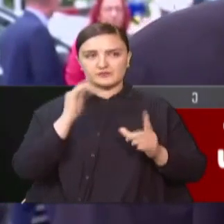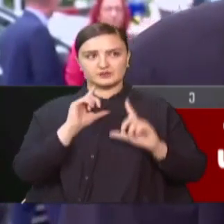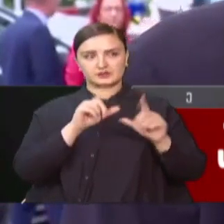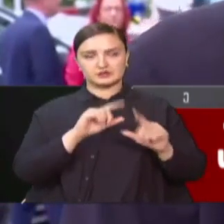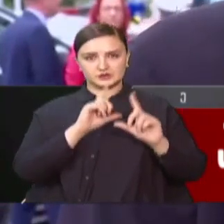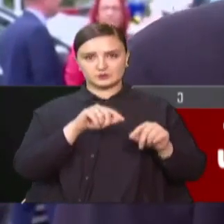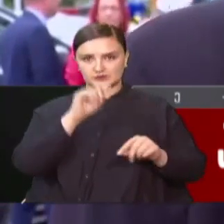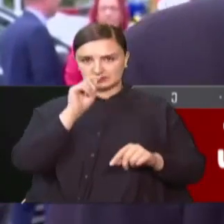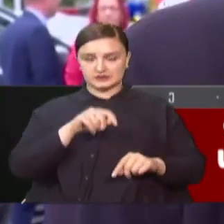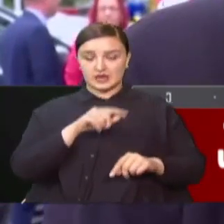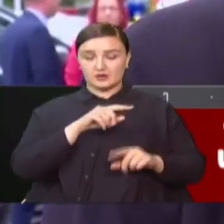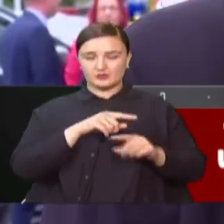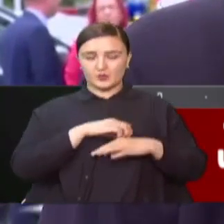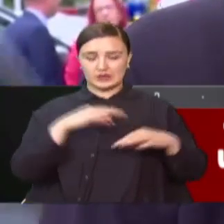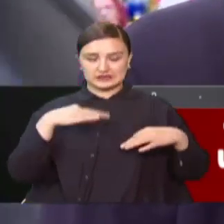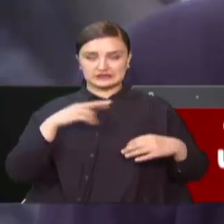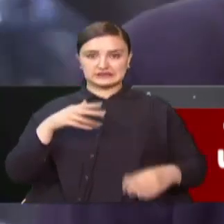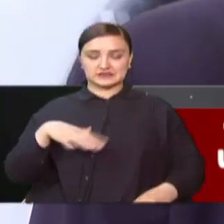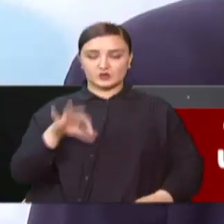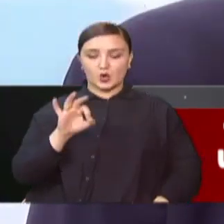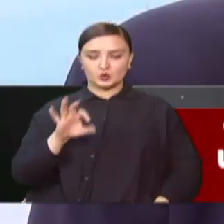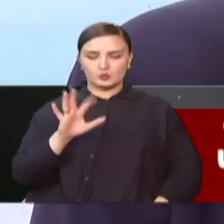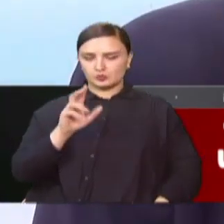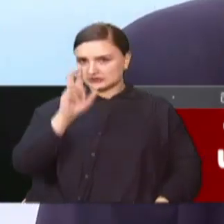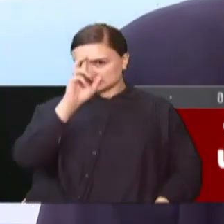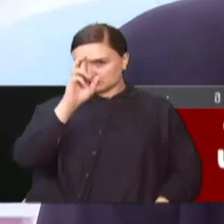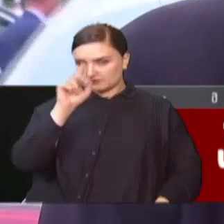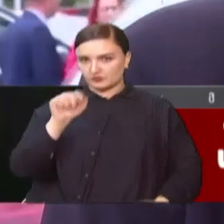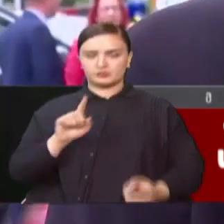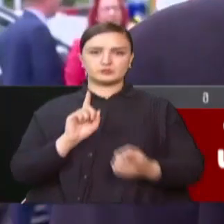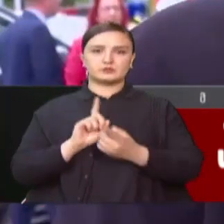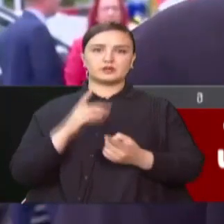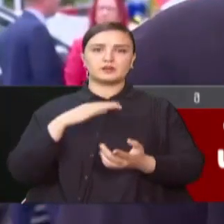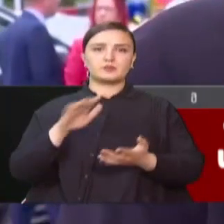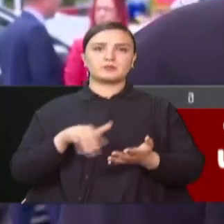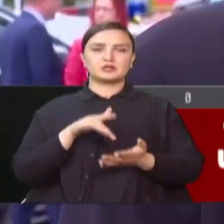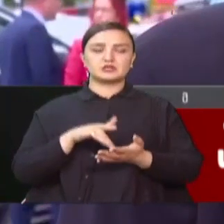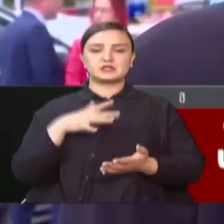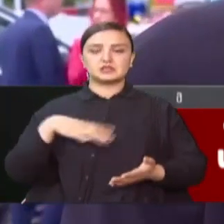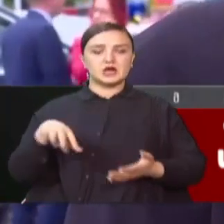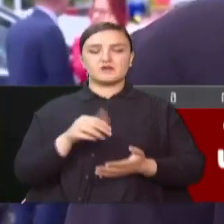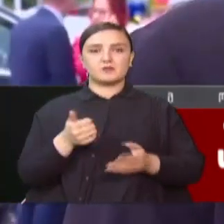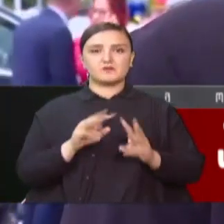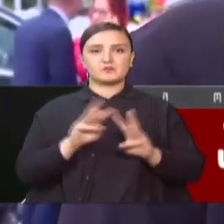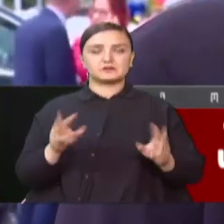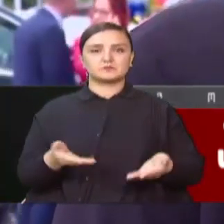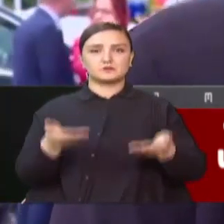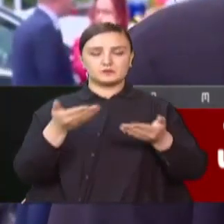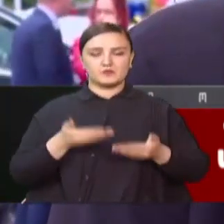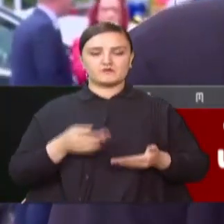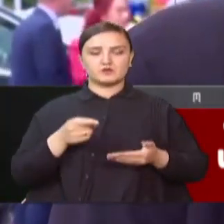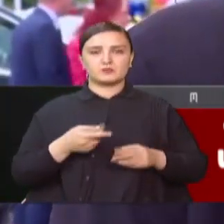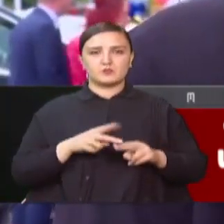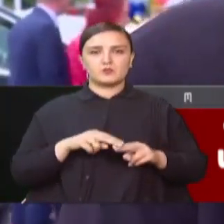და საქართველოში. ოქტომბერში იგეგმება სამთავრობო სამიტი თბილისში. Ამჯერად კი ჩვენ საქართველოს პრემიერ-მინისტრს მასპინძლობთ